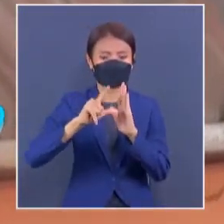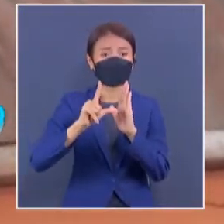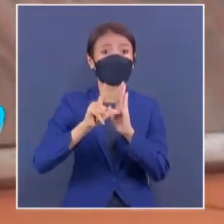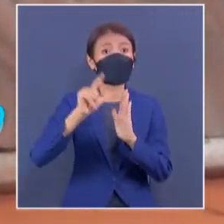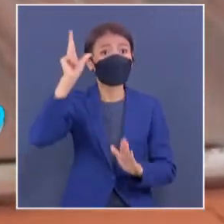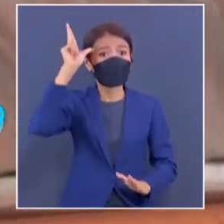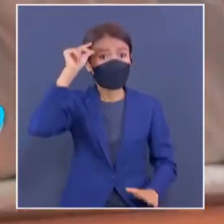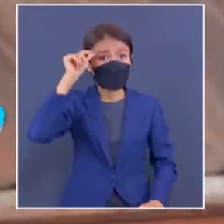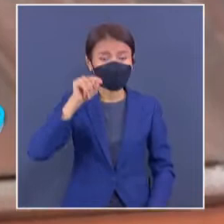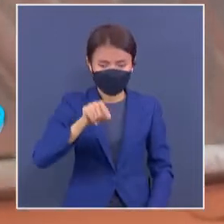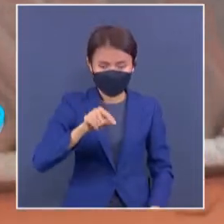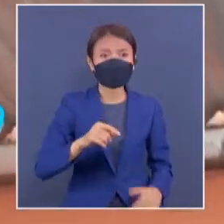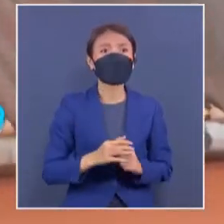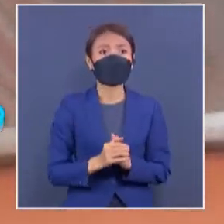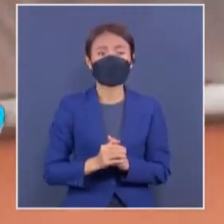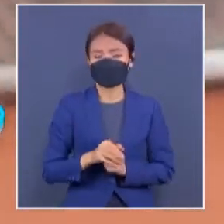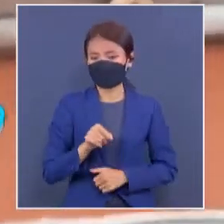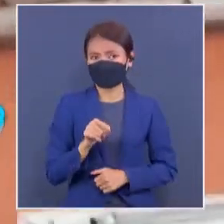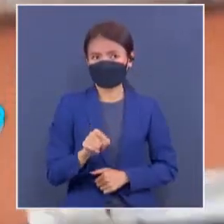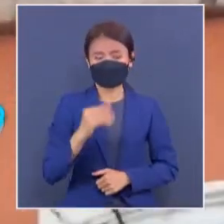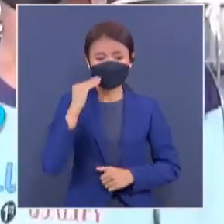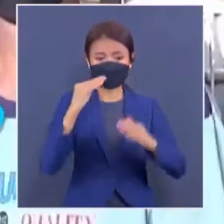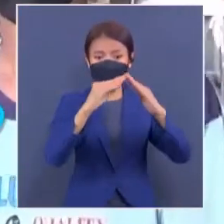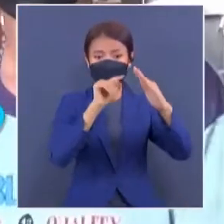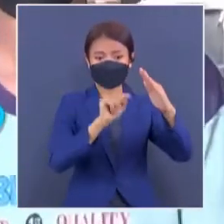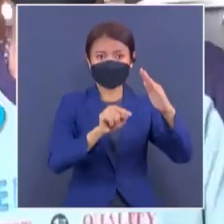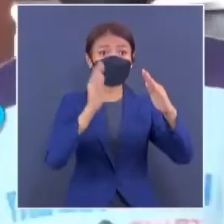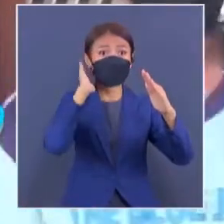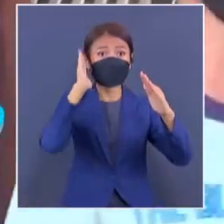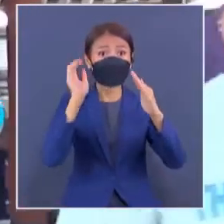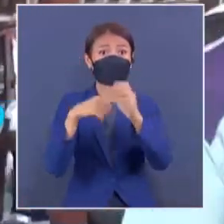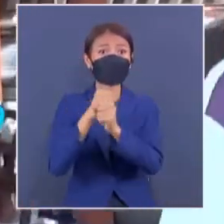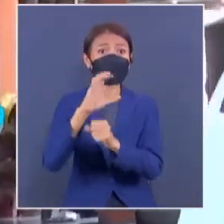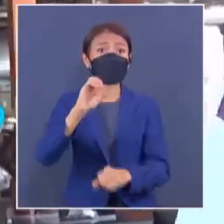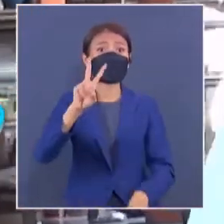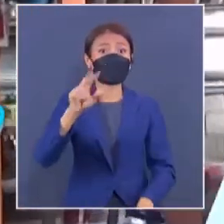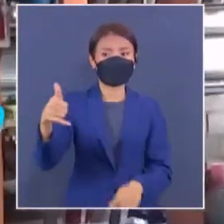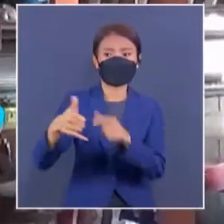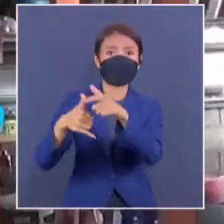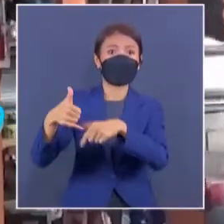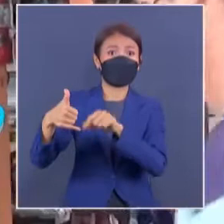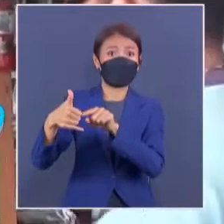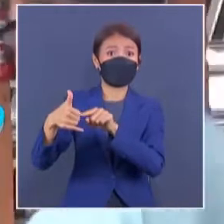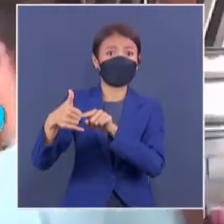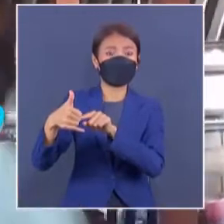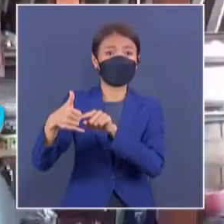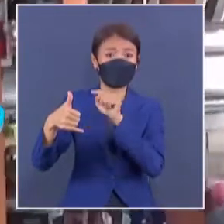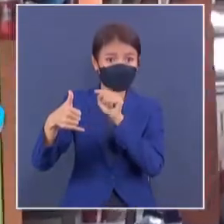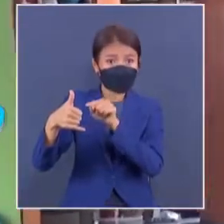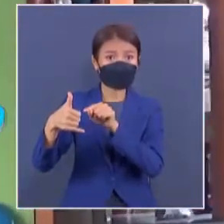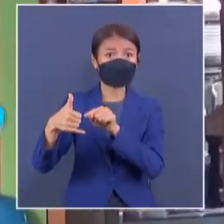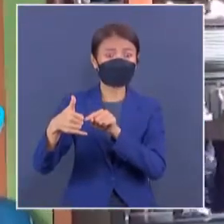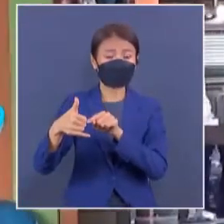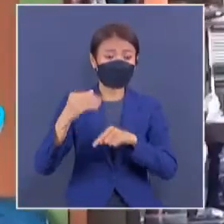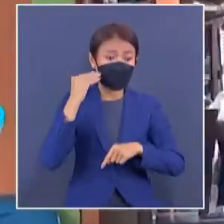าให้ฟังว่าวันเกิดเหตุเนี่ยคนก่อเหตุคือนายวีระชัยอายุ52 ปีเป็นผู้ที่อยู่บ้านที่อยู่คนละซ